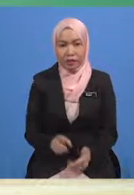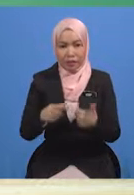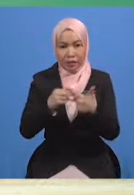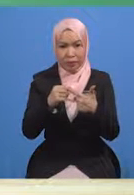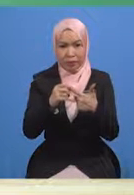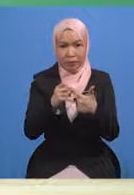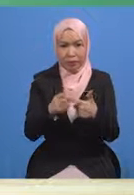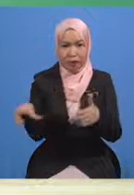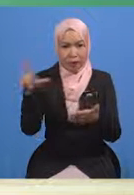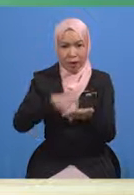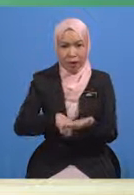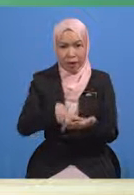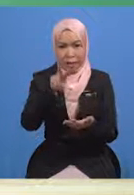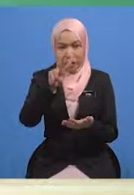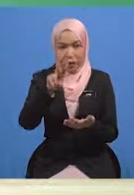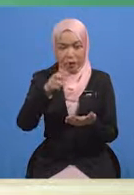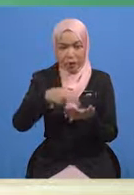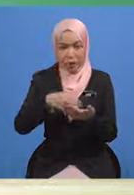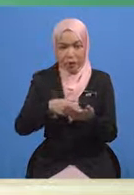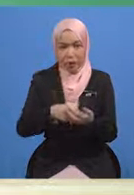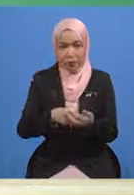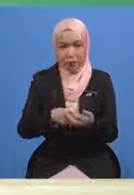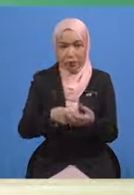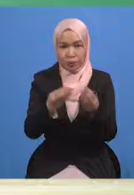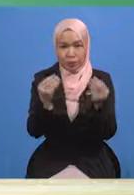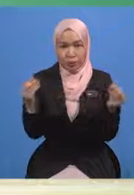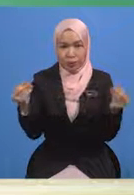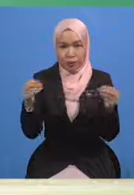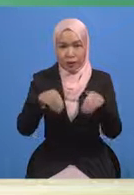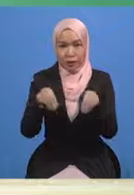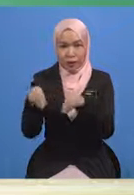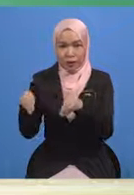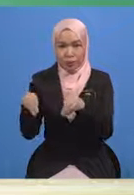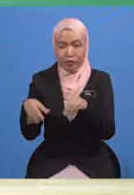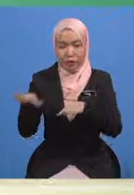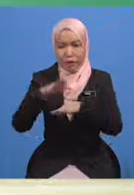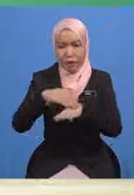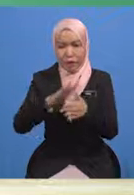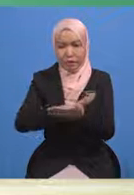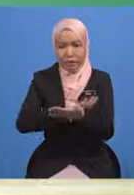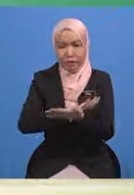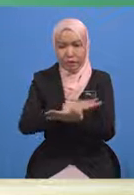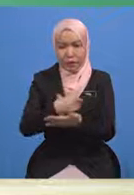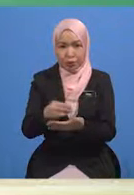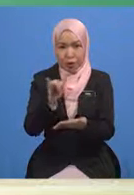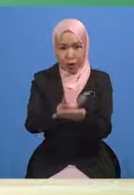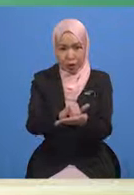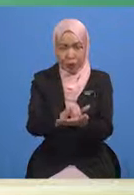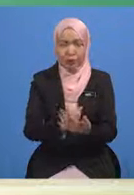letakkan dua sudu tanah kebun di atas kertas putih tersebut.